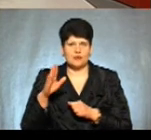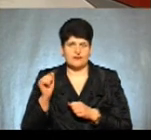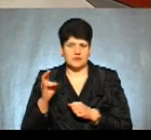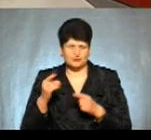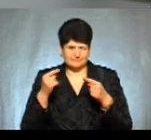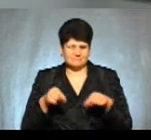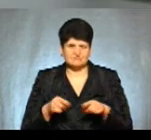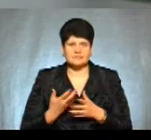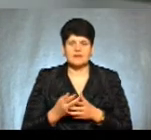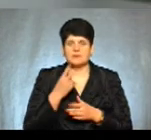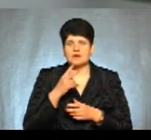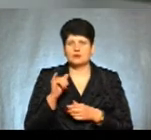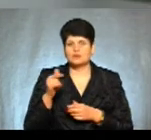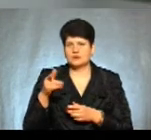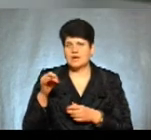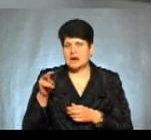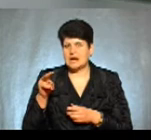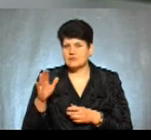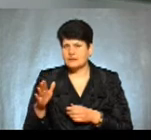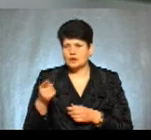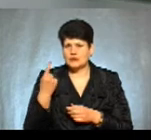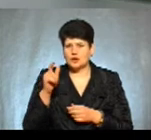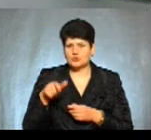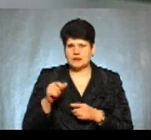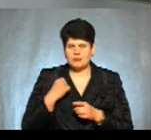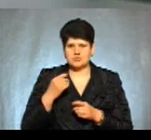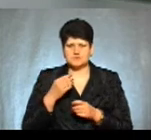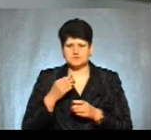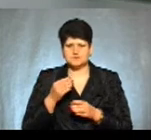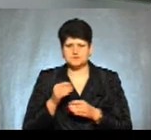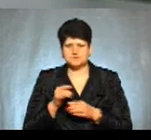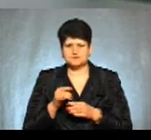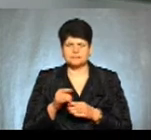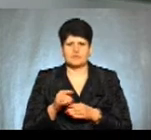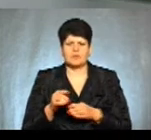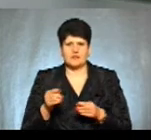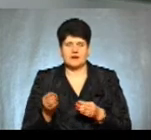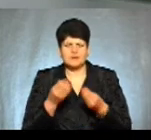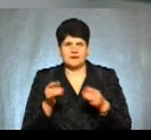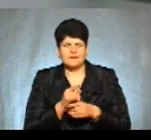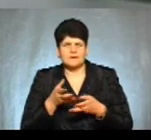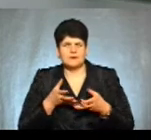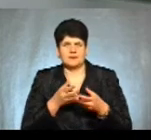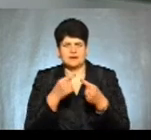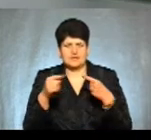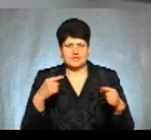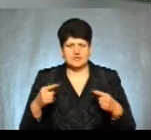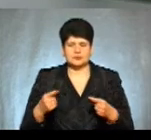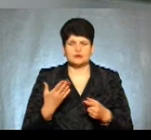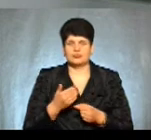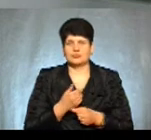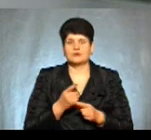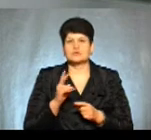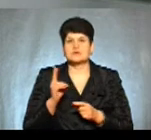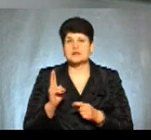з того випадку по Бугливі, що одна людина може підбурити решти, щоб давайте не будемо садити лісу, тому що хоче використати